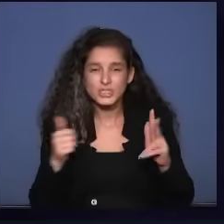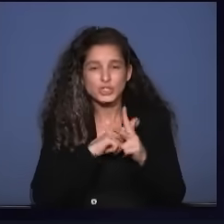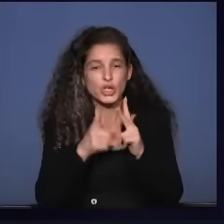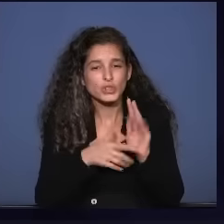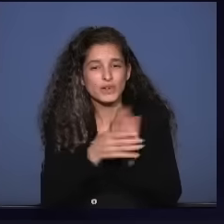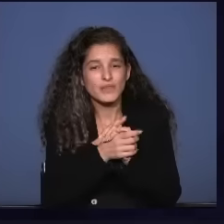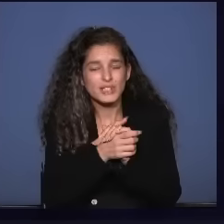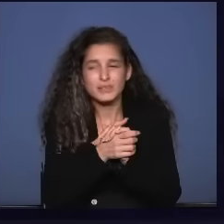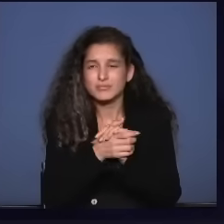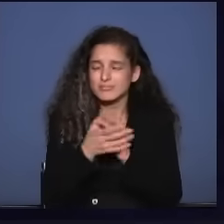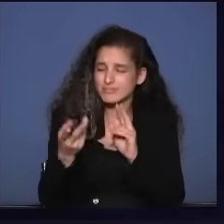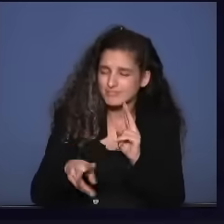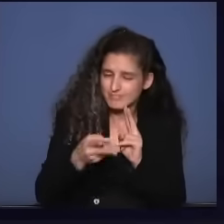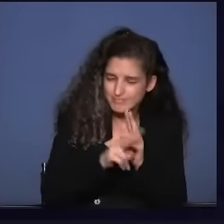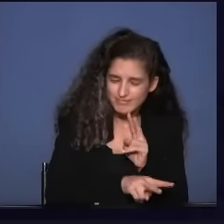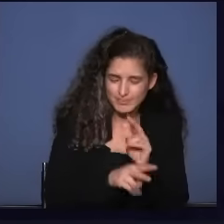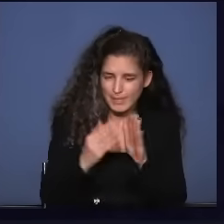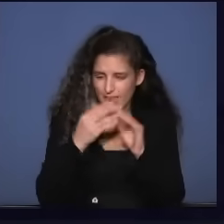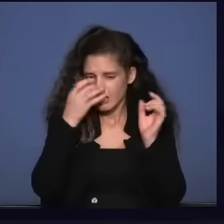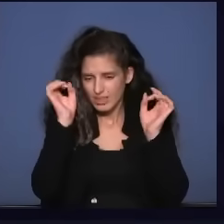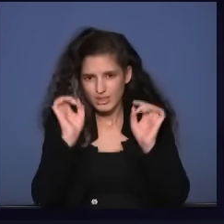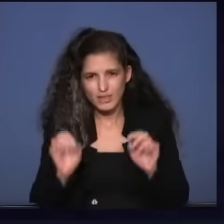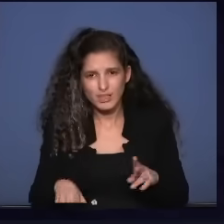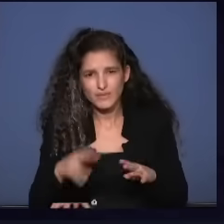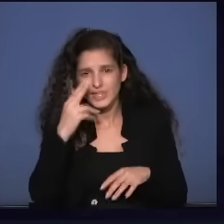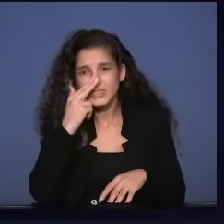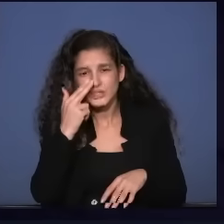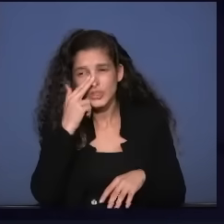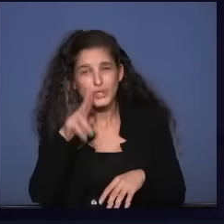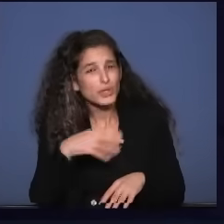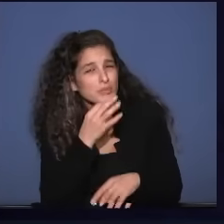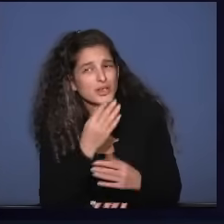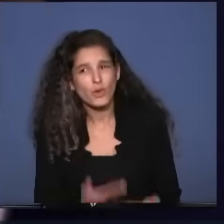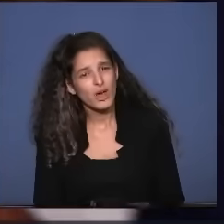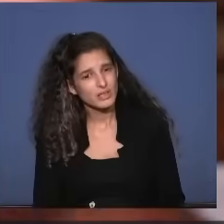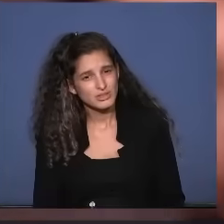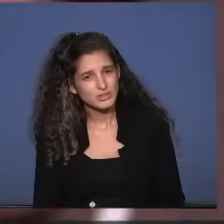3 חברים, להתנתק מהבית. ולנסות להיות בני נוער.